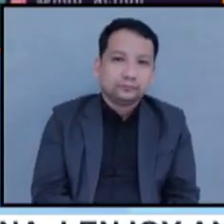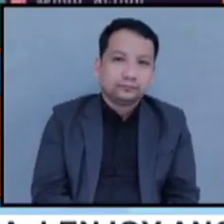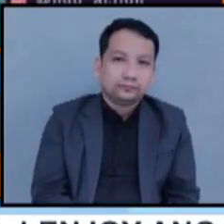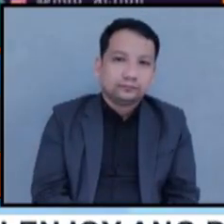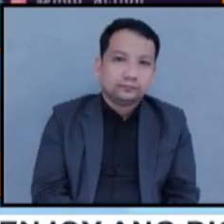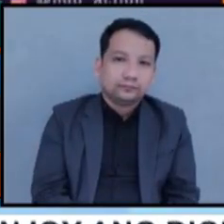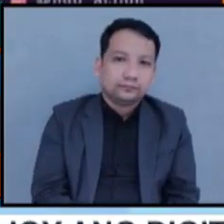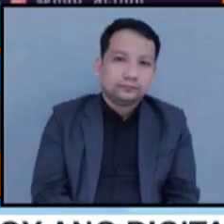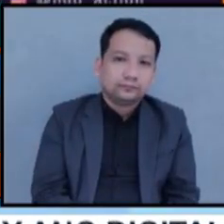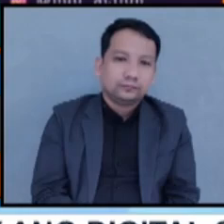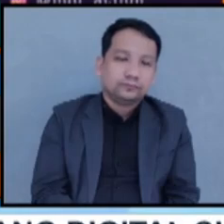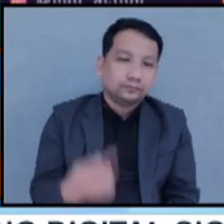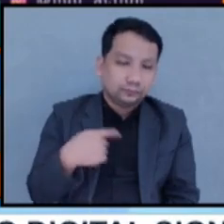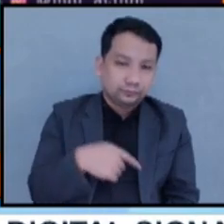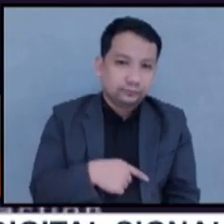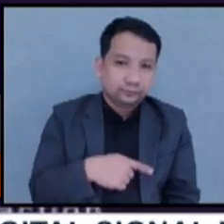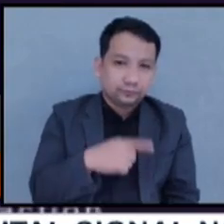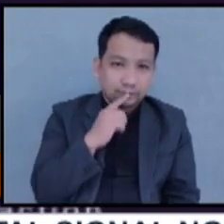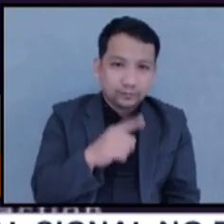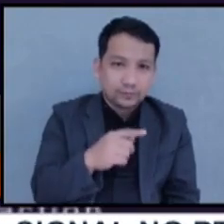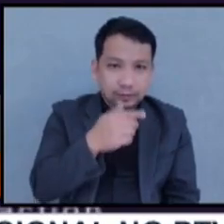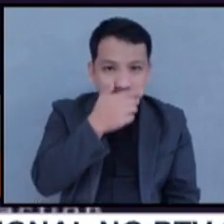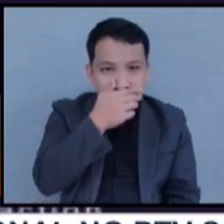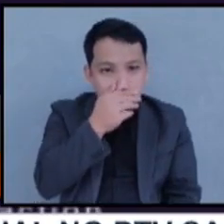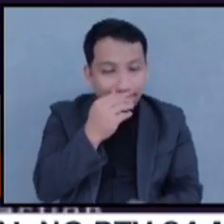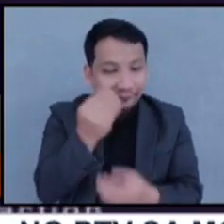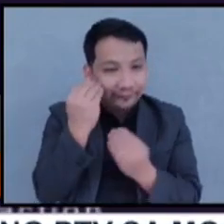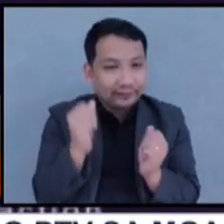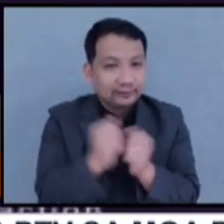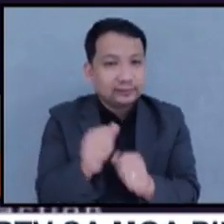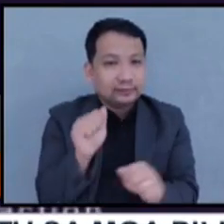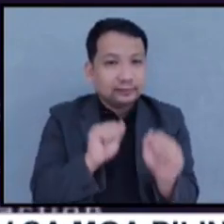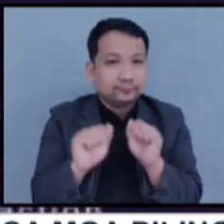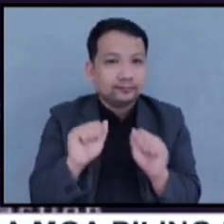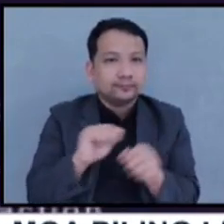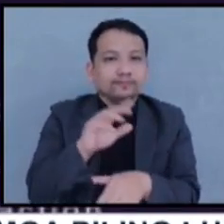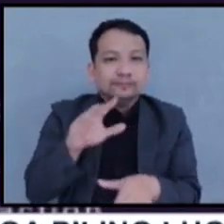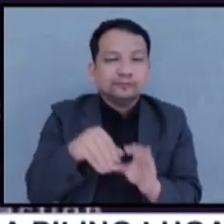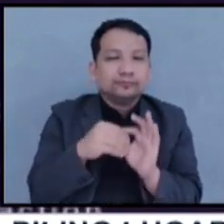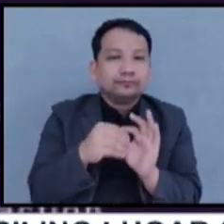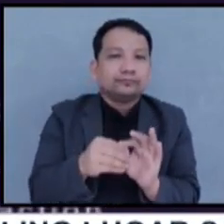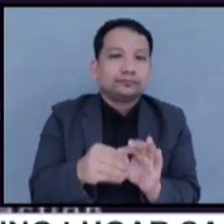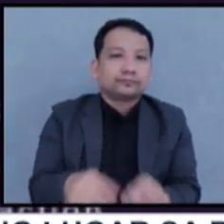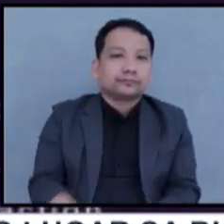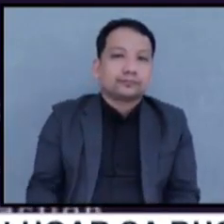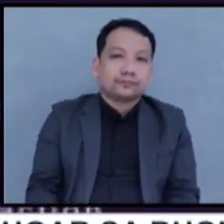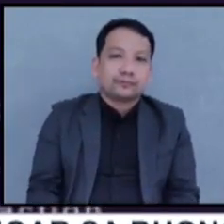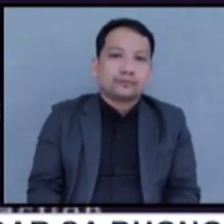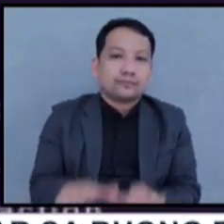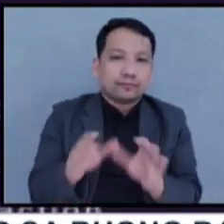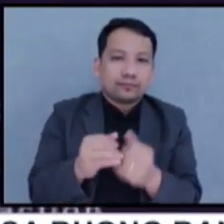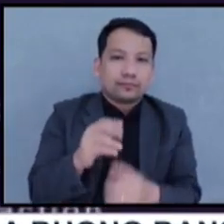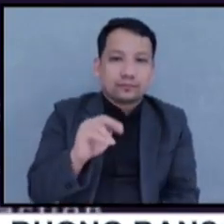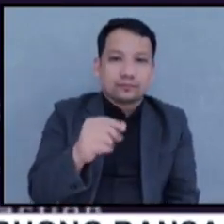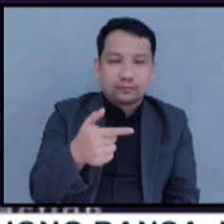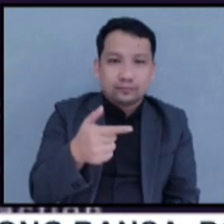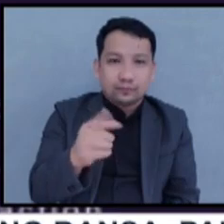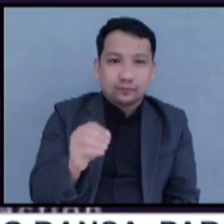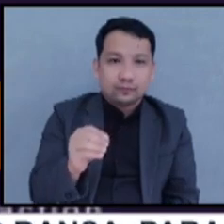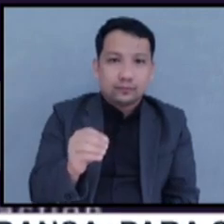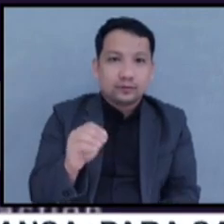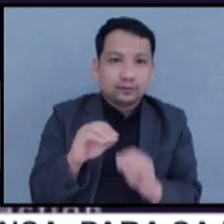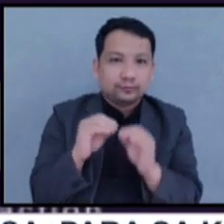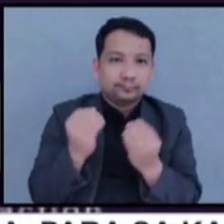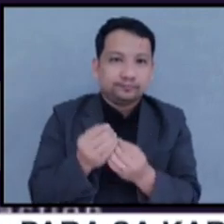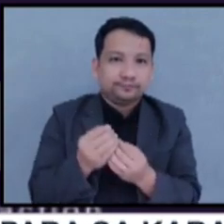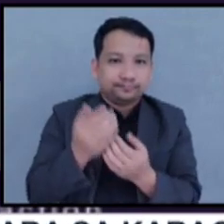po, no? Kami po ang ako po ay sa Action Incorporated. So kami po ay isang NGO, no,